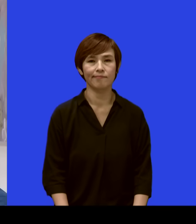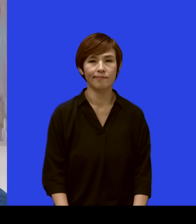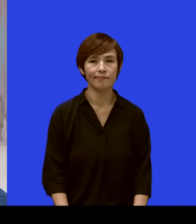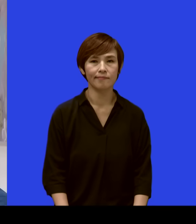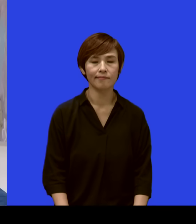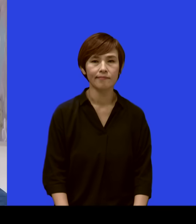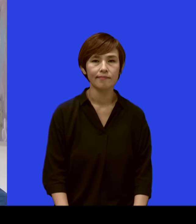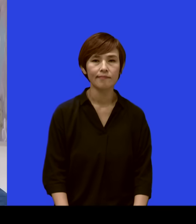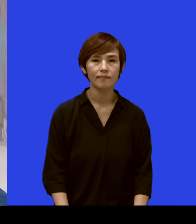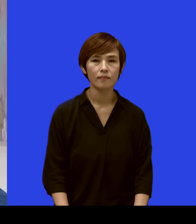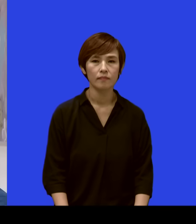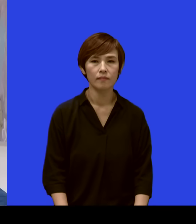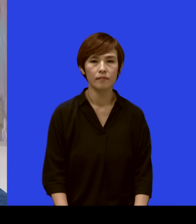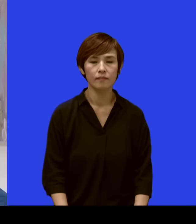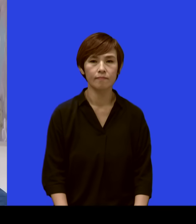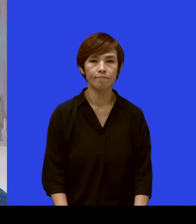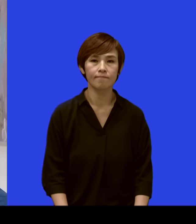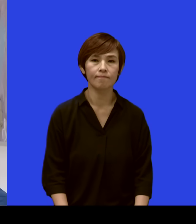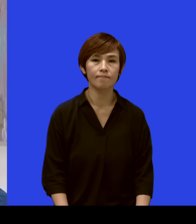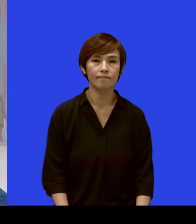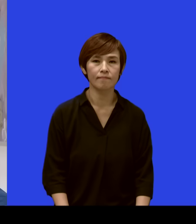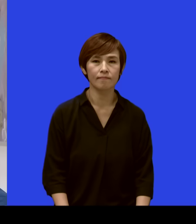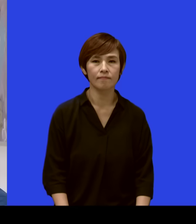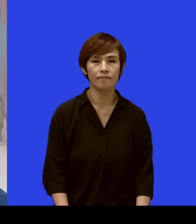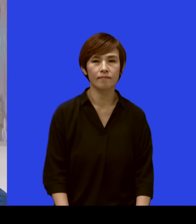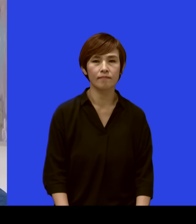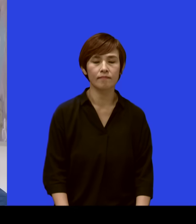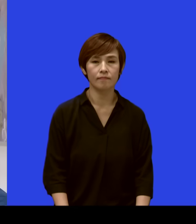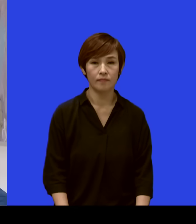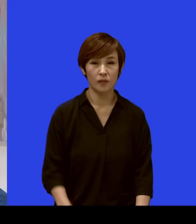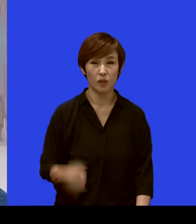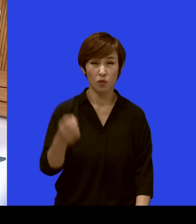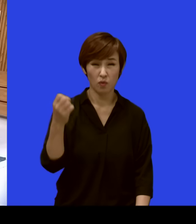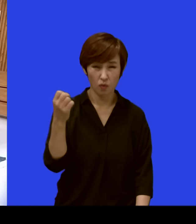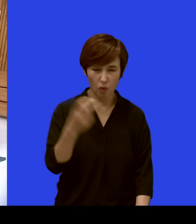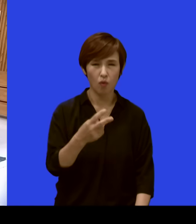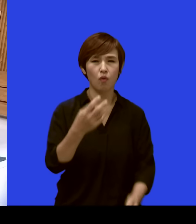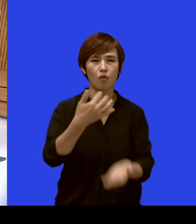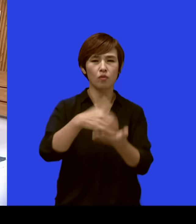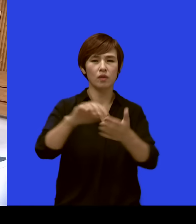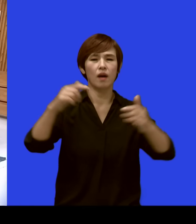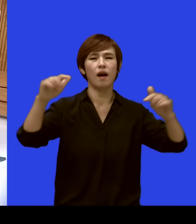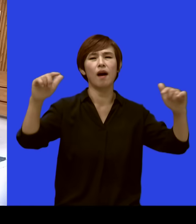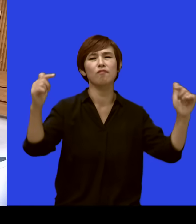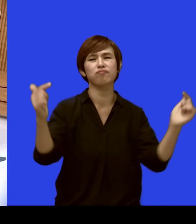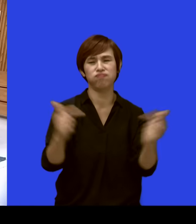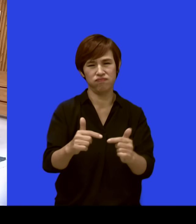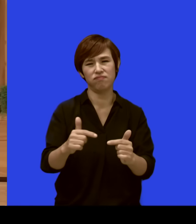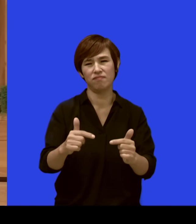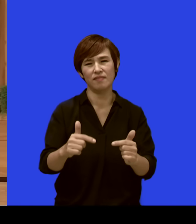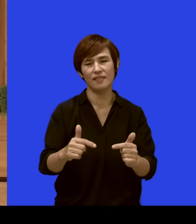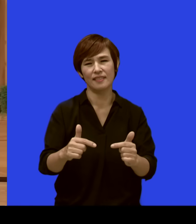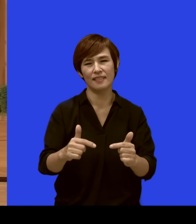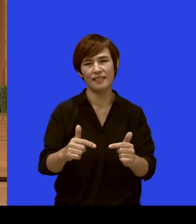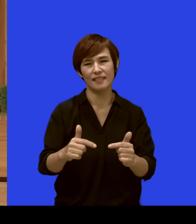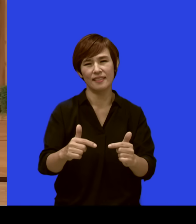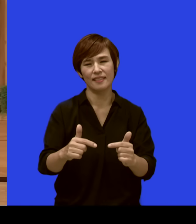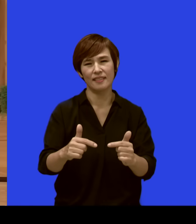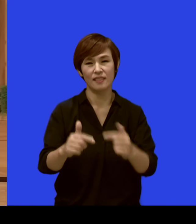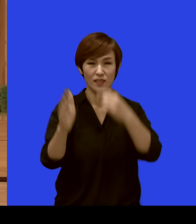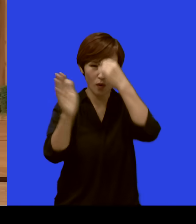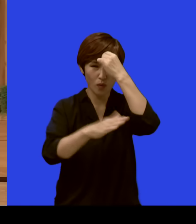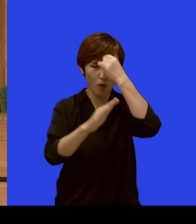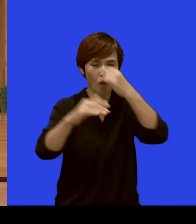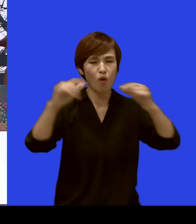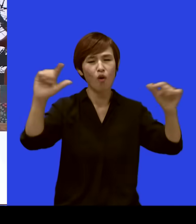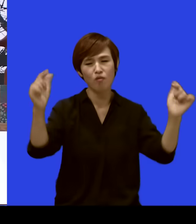그러고 나서 결과적으로는 이게 다시 교회가 또 다시 원 상태로 돌아갔습니다. 대전에서 썼던 일을 또 서울